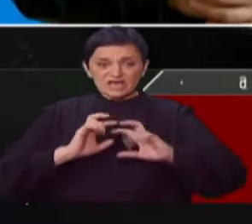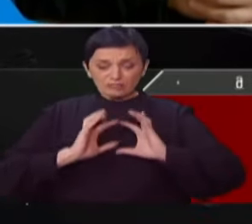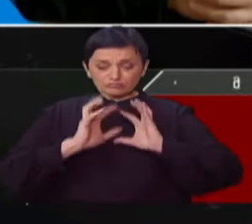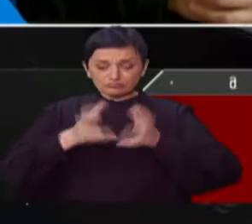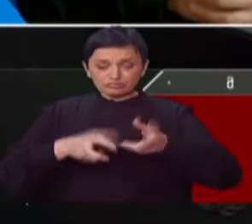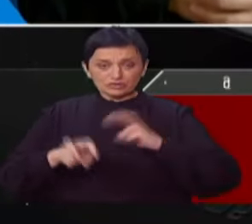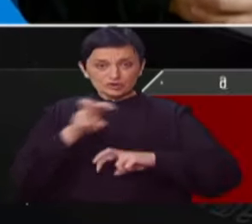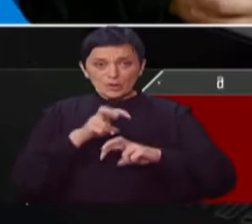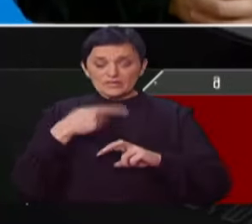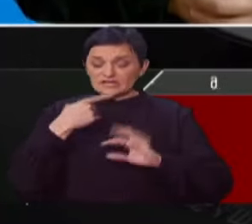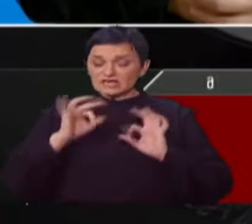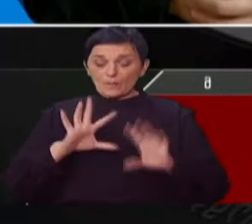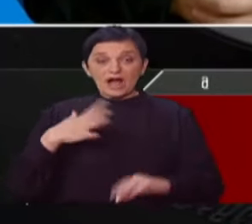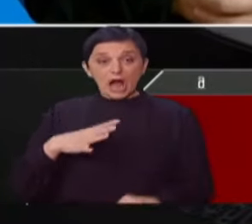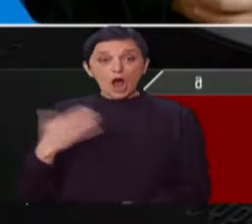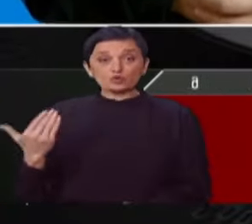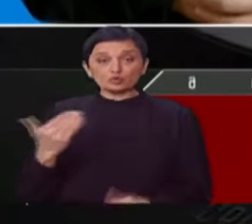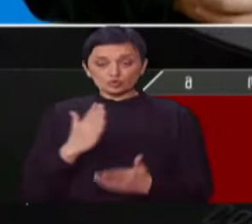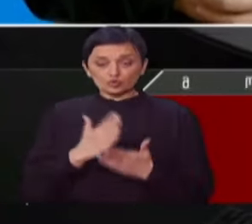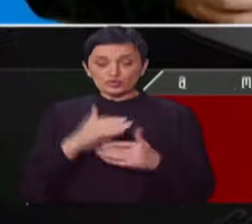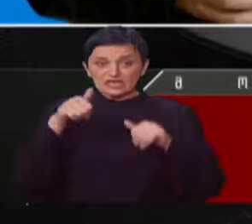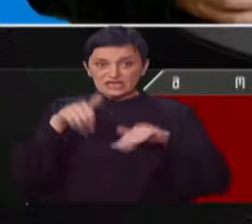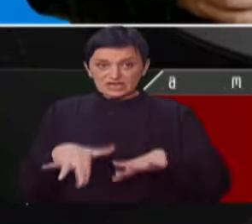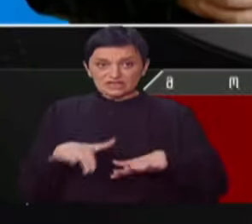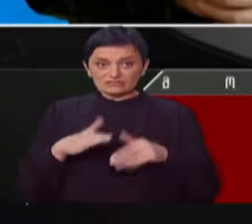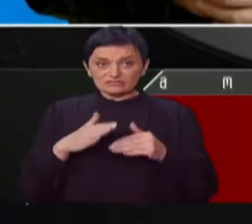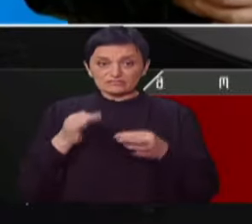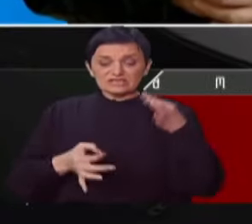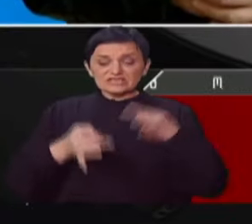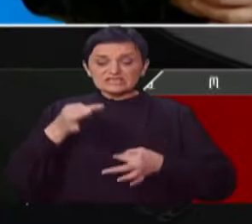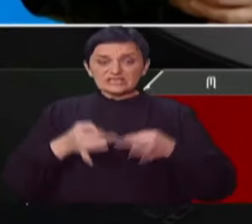ქართულ მხარეს, რადგან მას აქვს ის განაჩენები, რომელიც